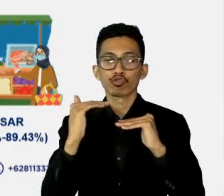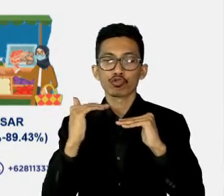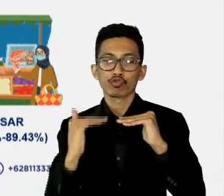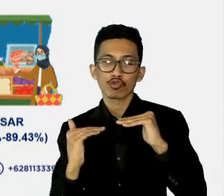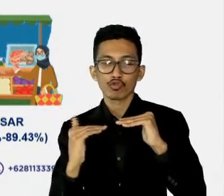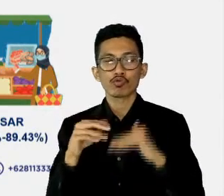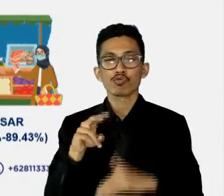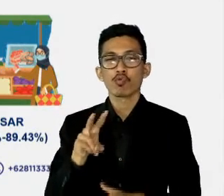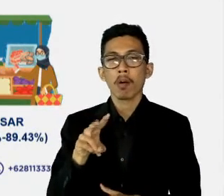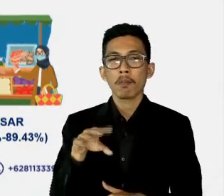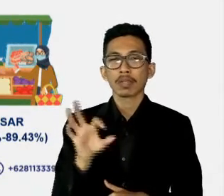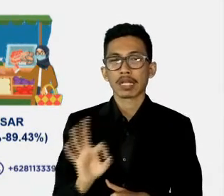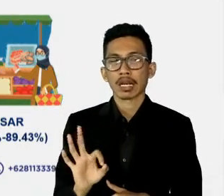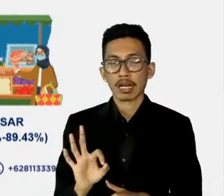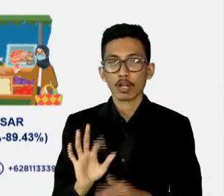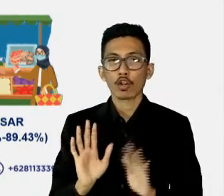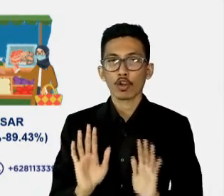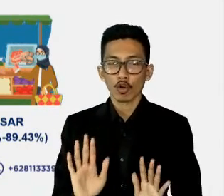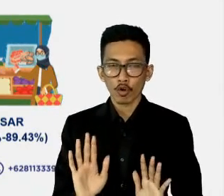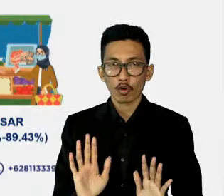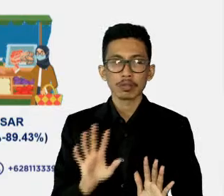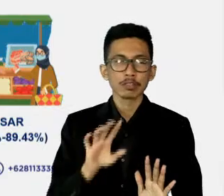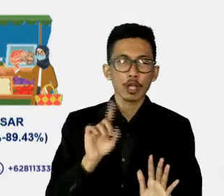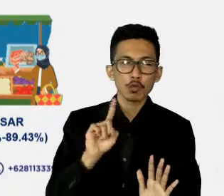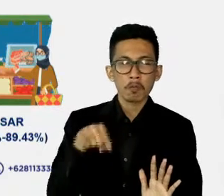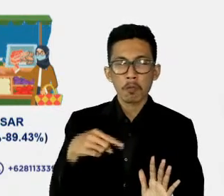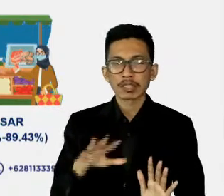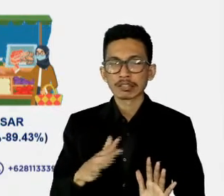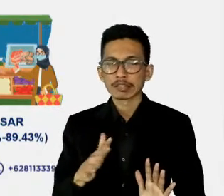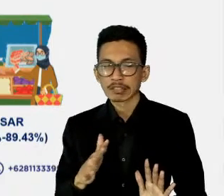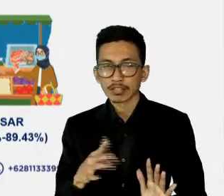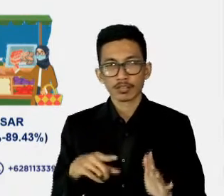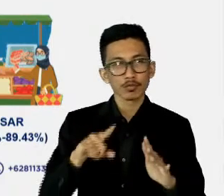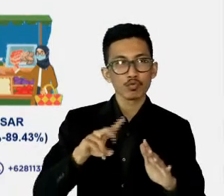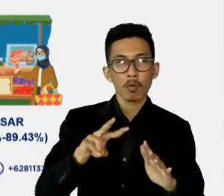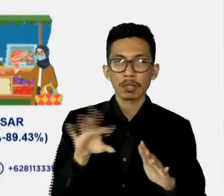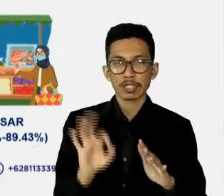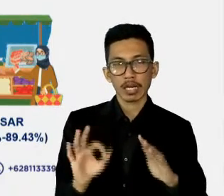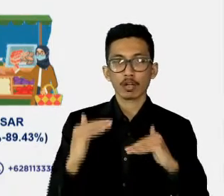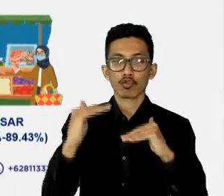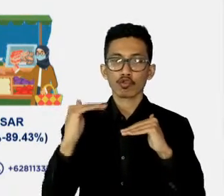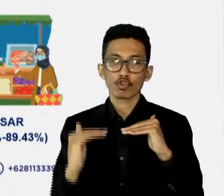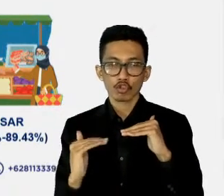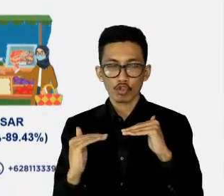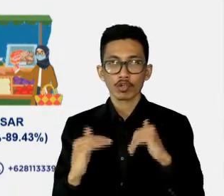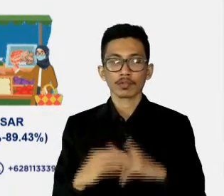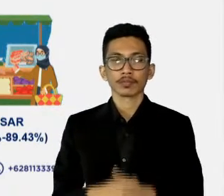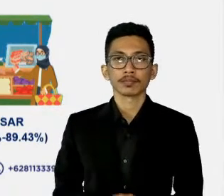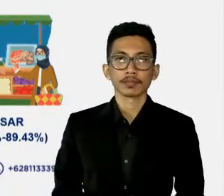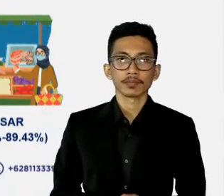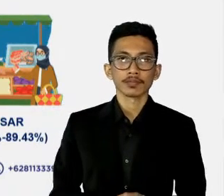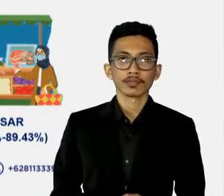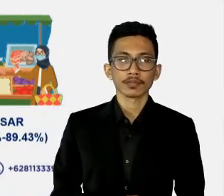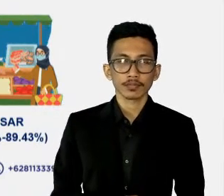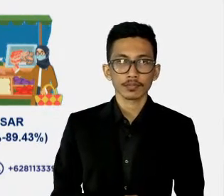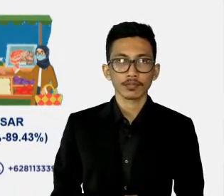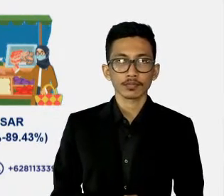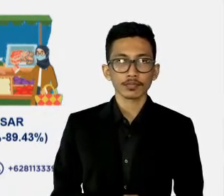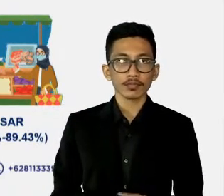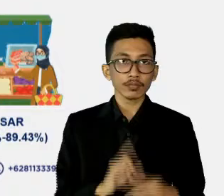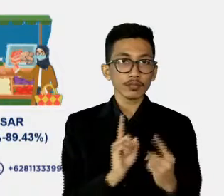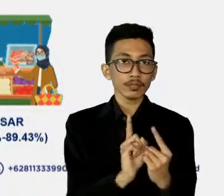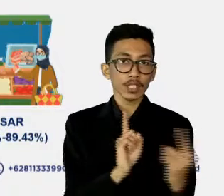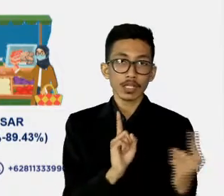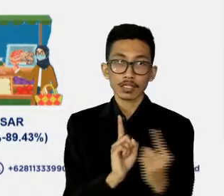sekitar 2% atau 2% kurang lah ya, 1,1%. Nah, ini untuk kepatuhan menggunakan masker. Sedangkan untuk jaga jarak,